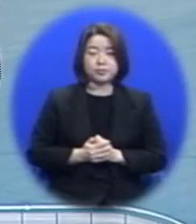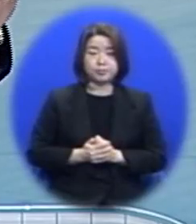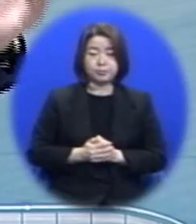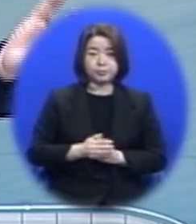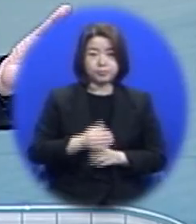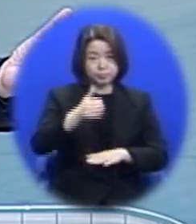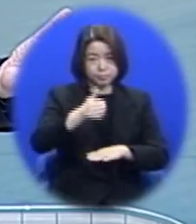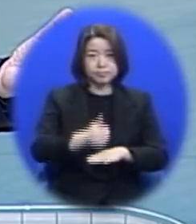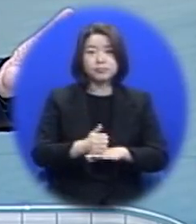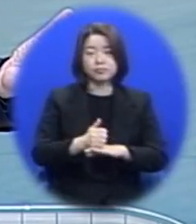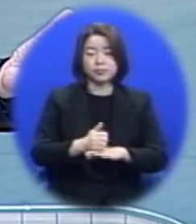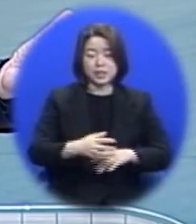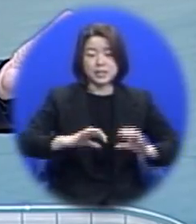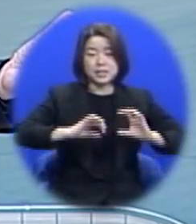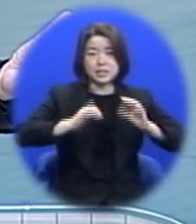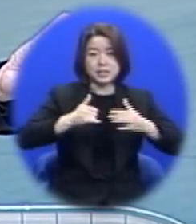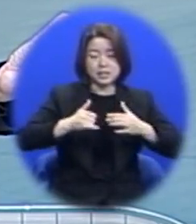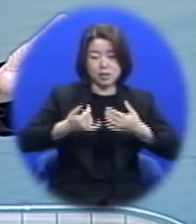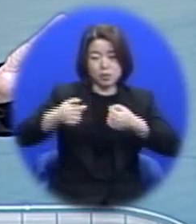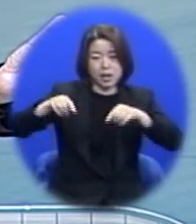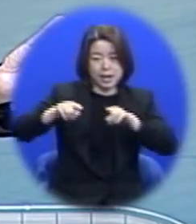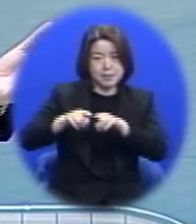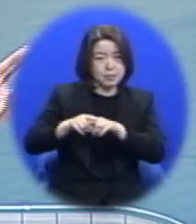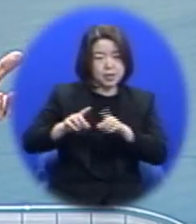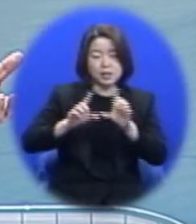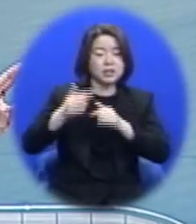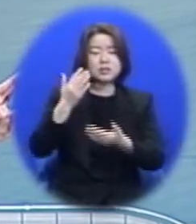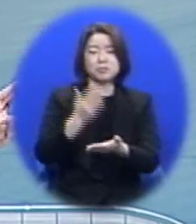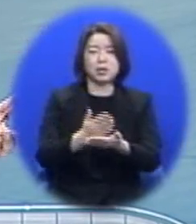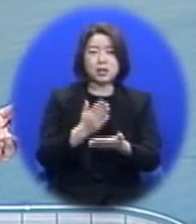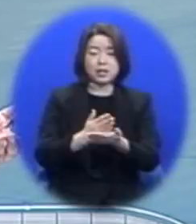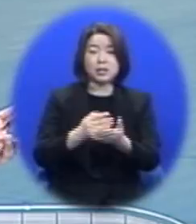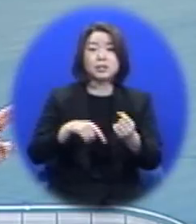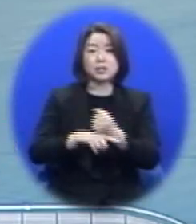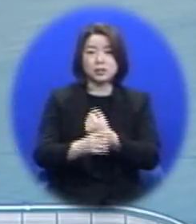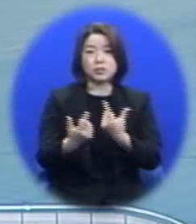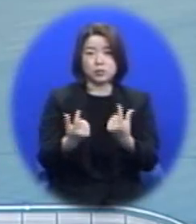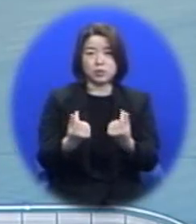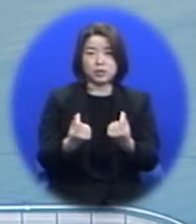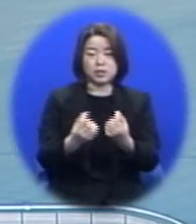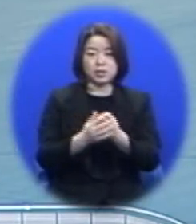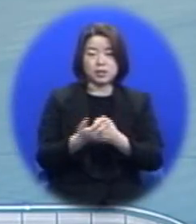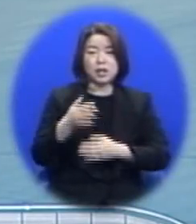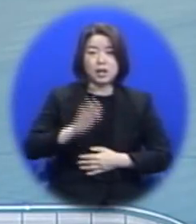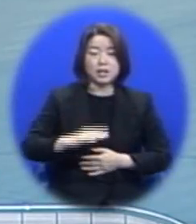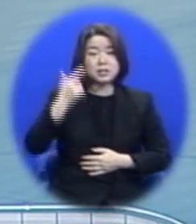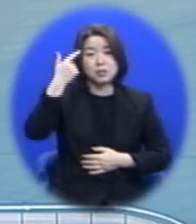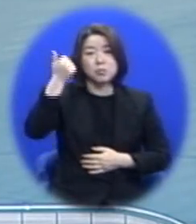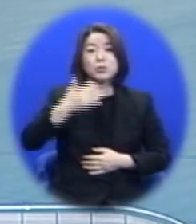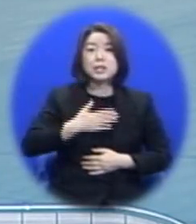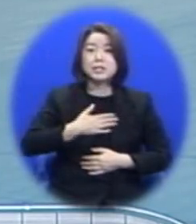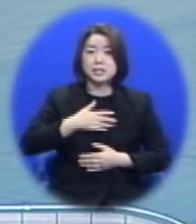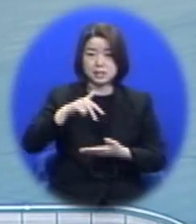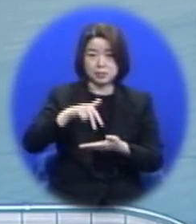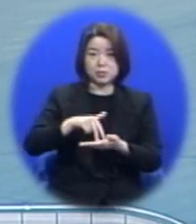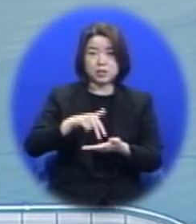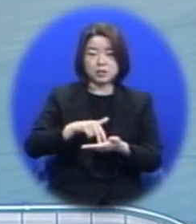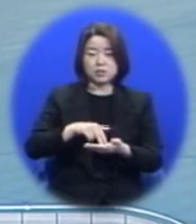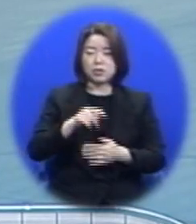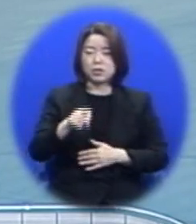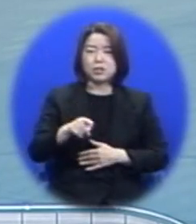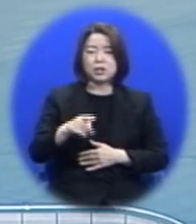결국은 세상과 짝하지 말라는 말인데, 그런데 목사인 저에게는 이것이